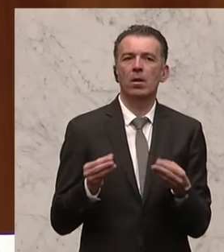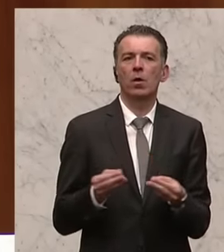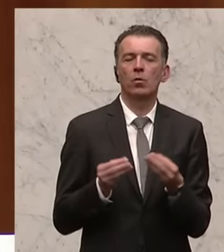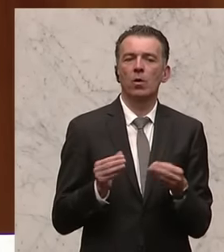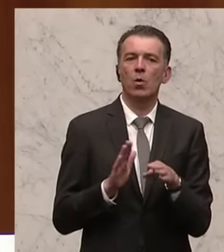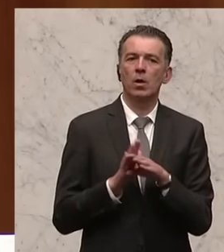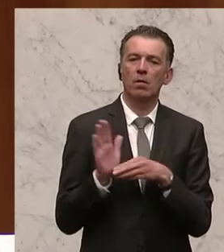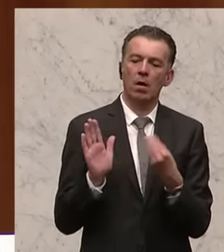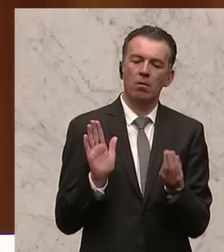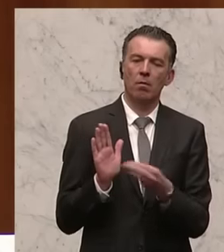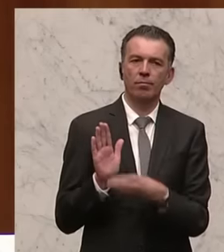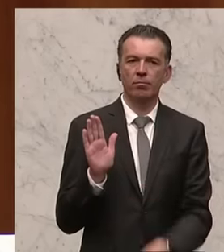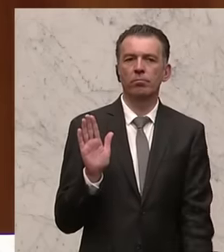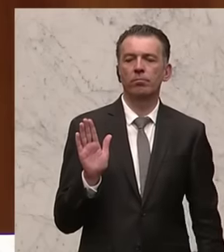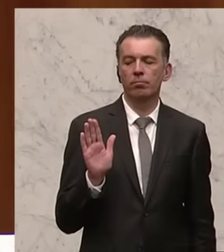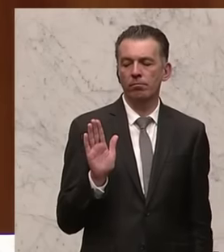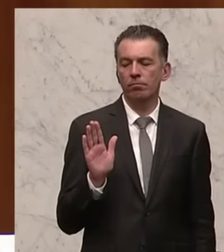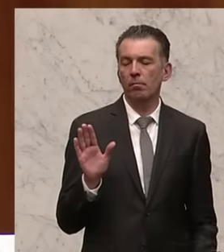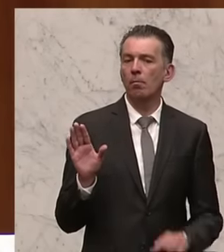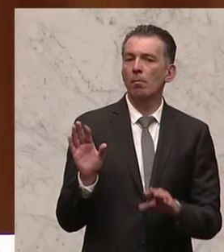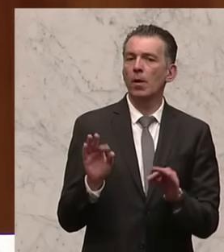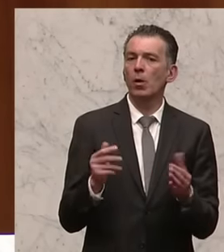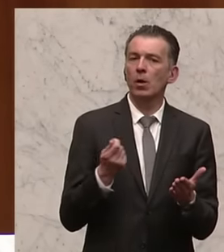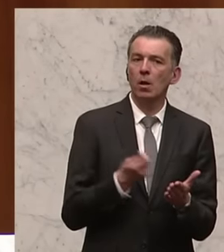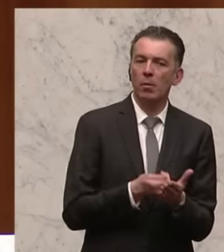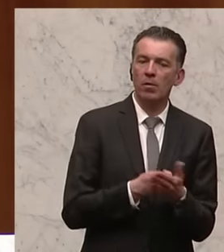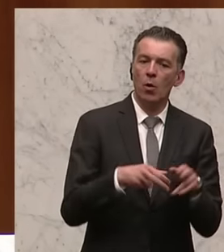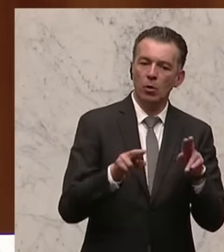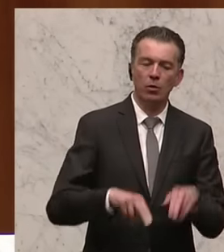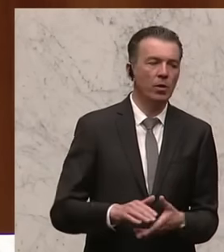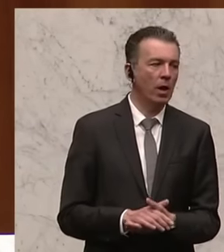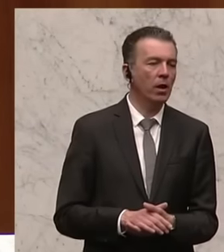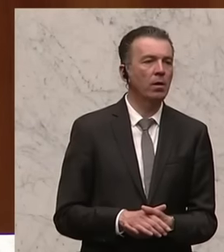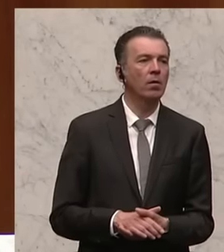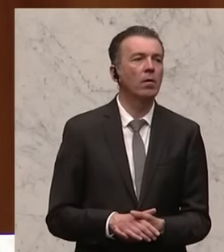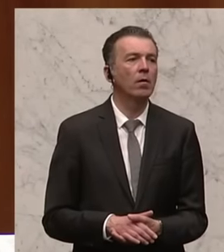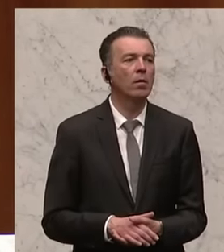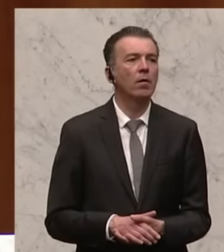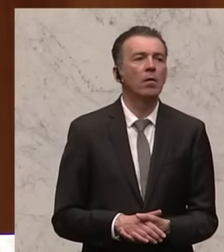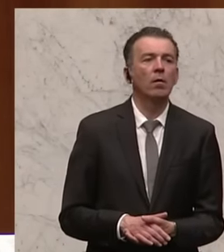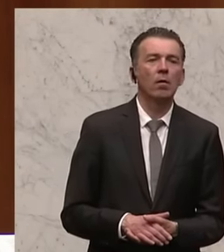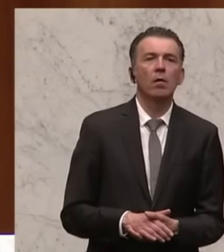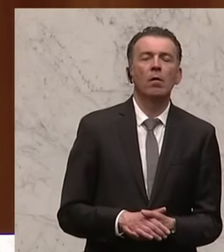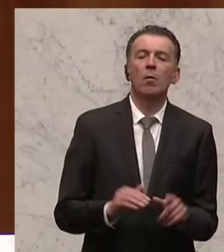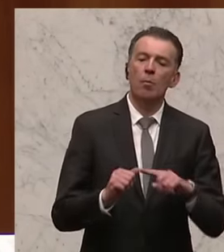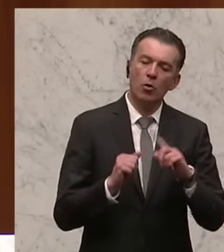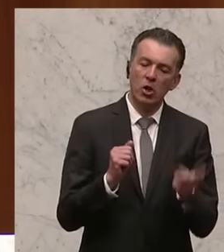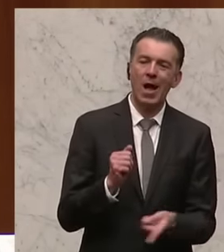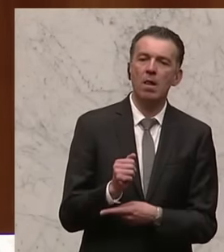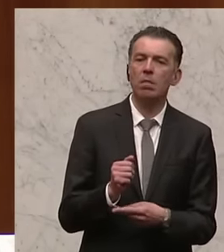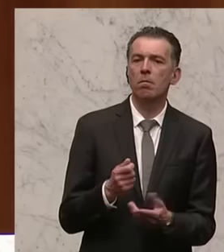in das Gesetz aufgenommen haben. Das bedeutet besoldungsrechtlich, dass wir hier Vergütungen und